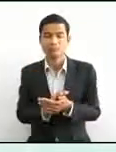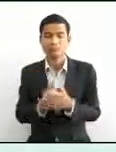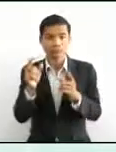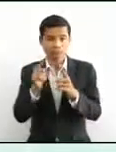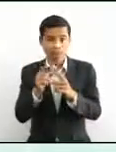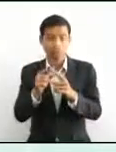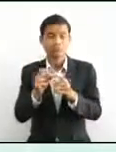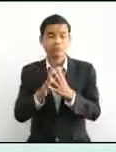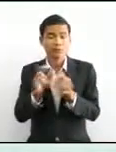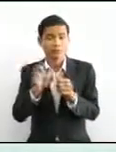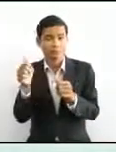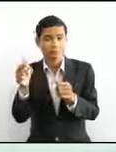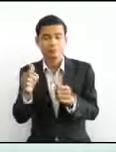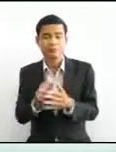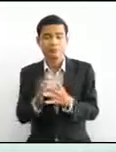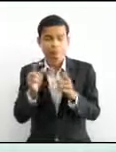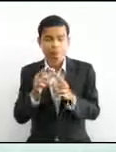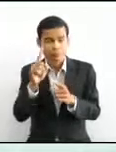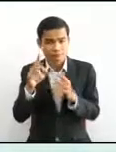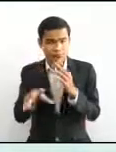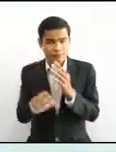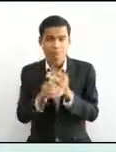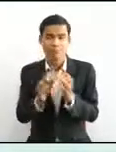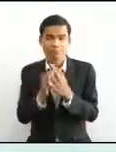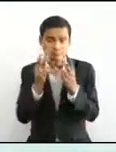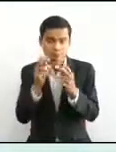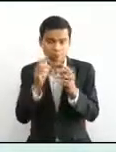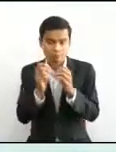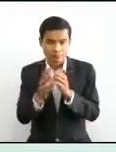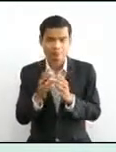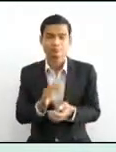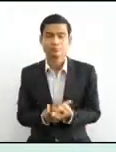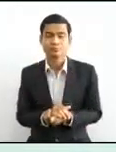tiệt ta lấy con an mới ta chập đá ấm